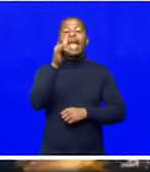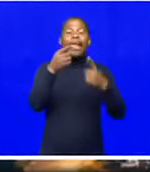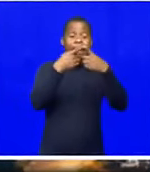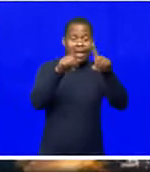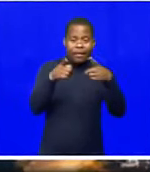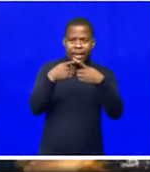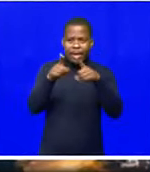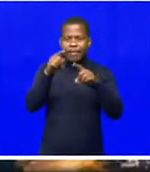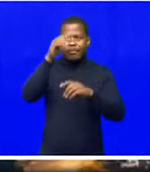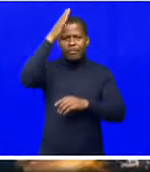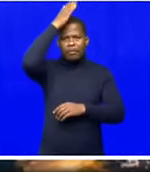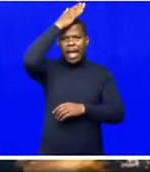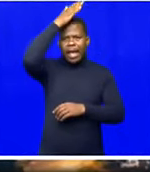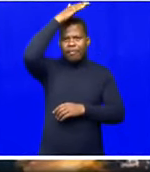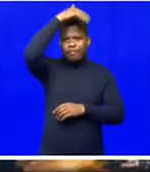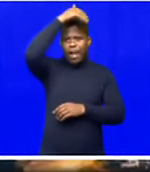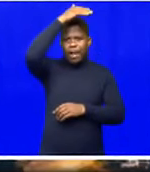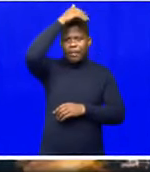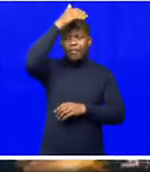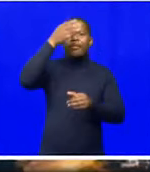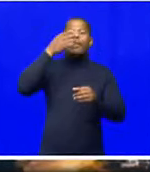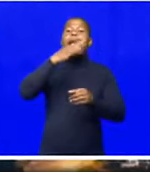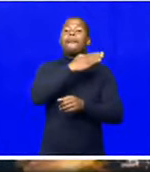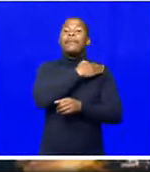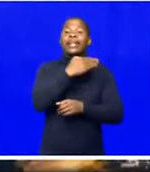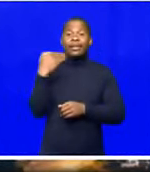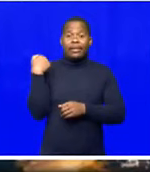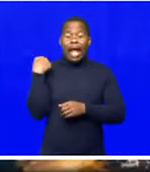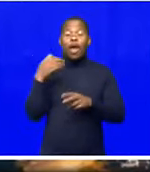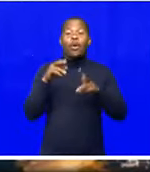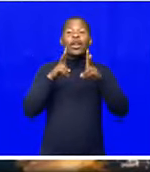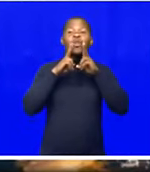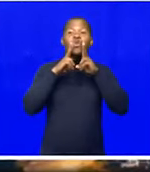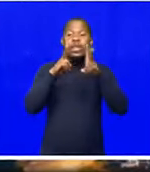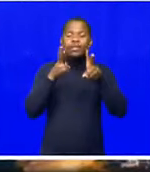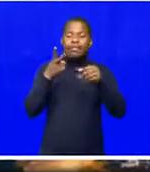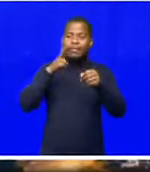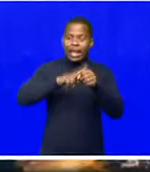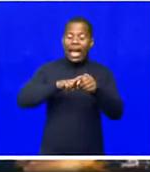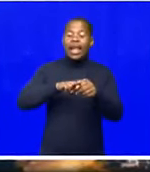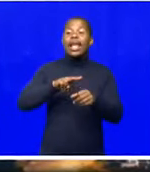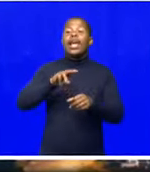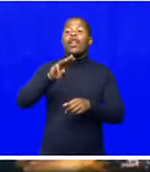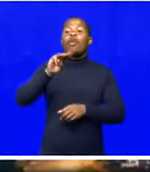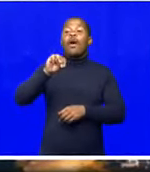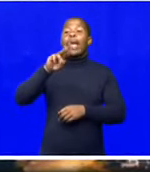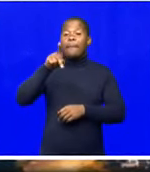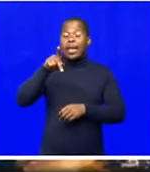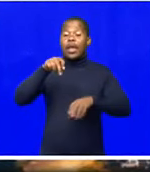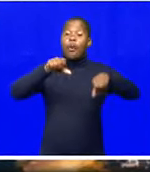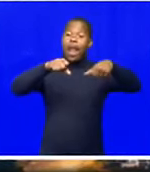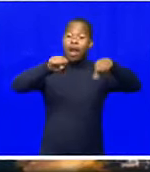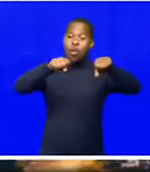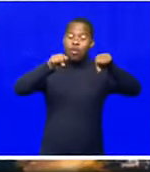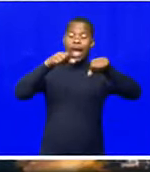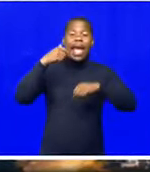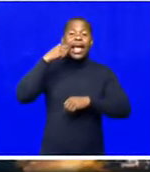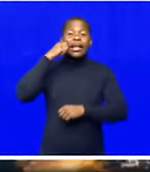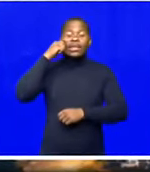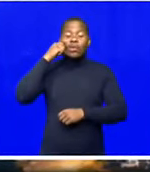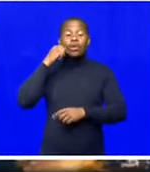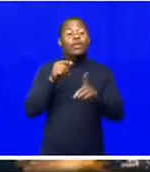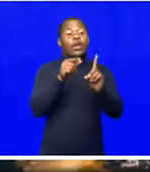semakhono iSebenta National Institute. Ikhuluma enkundleni indvuna yelitiko letekuvakasha lephinze ibe lilunga lephalamende lale nkhundla